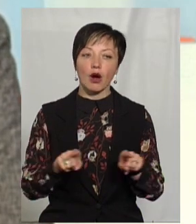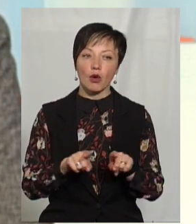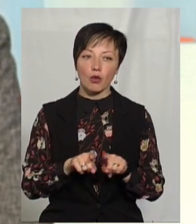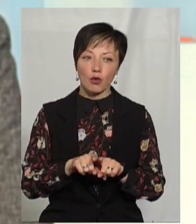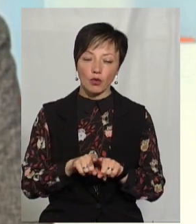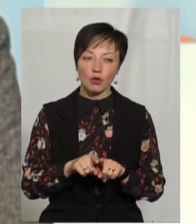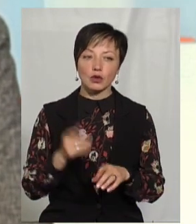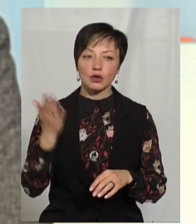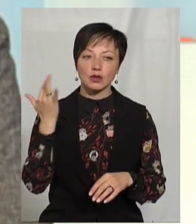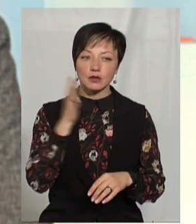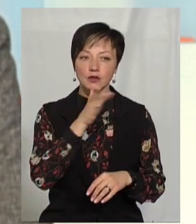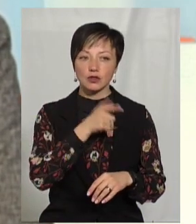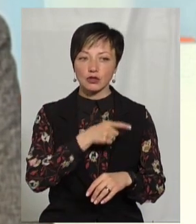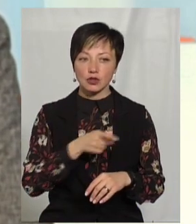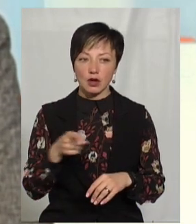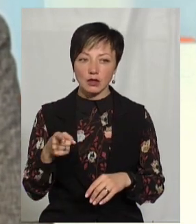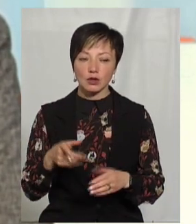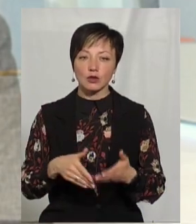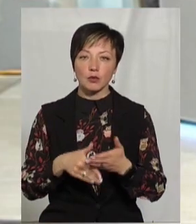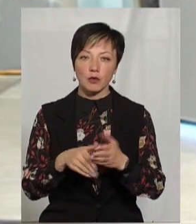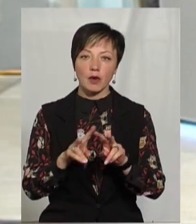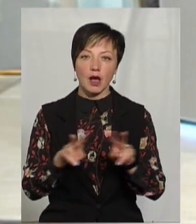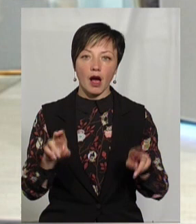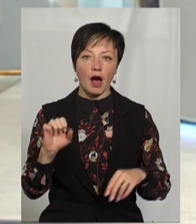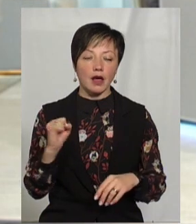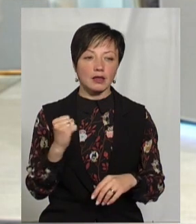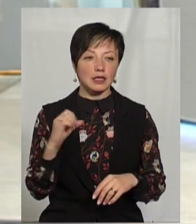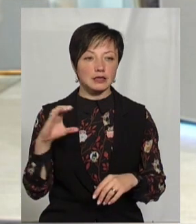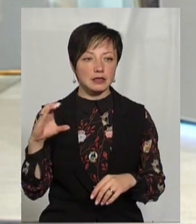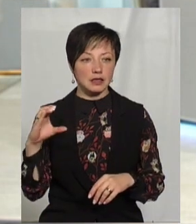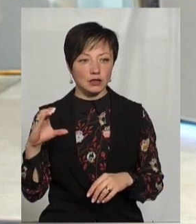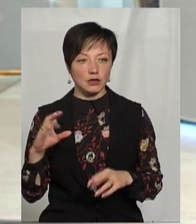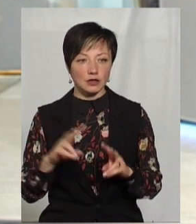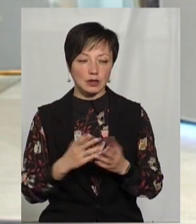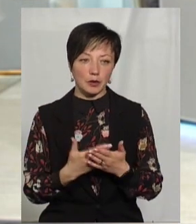час допоміг, ось як Андрій Сергійович, наприклад. От є.